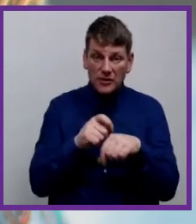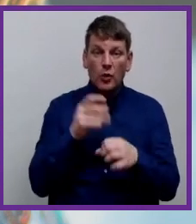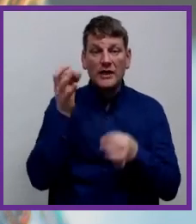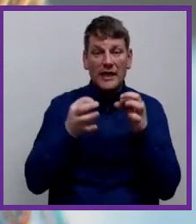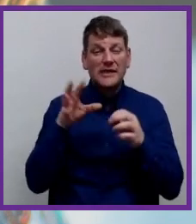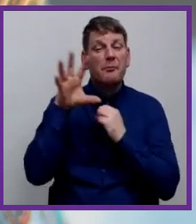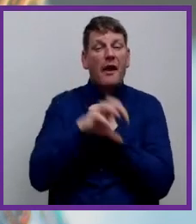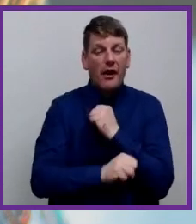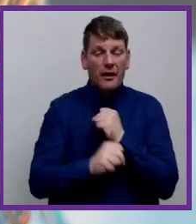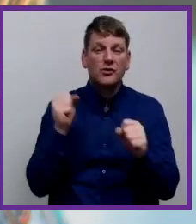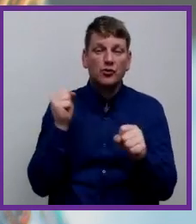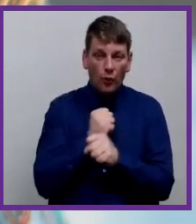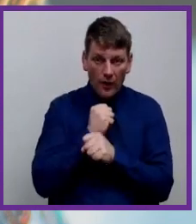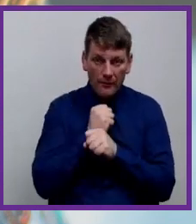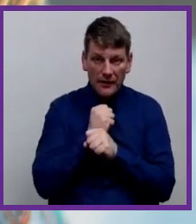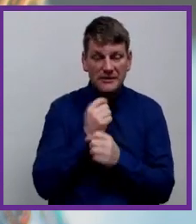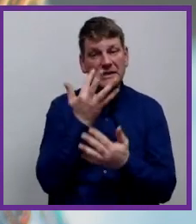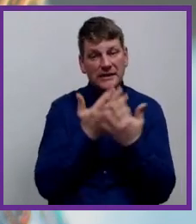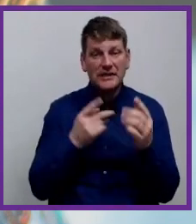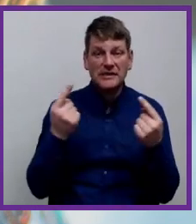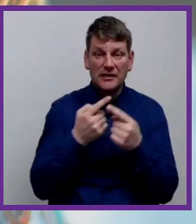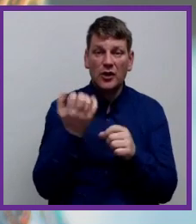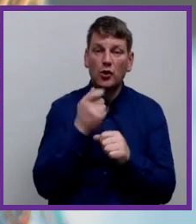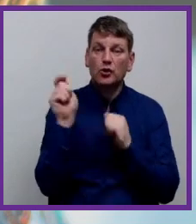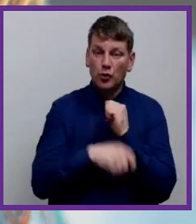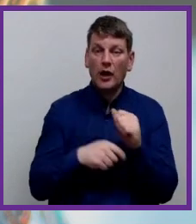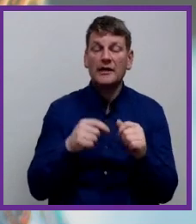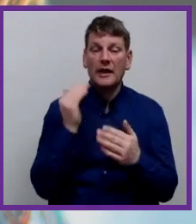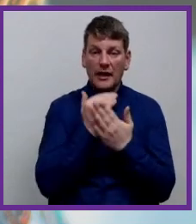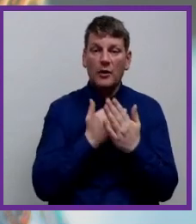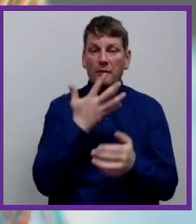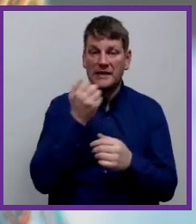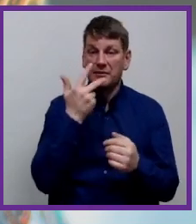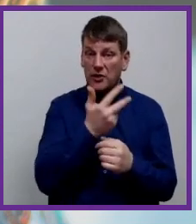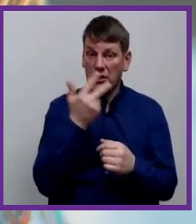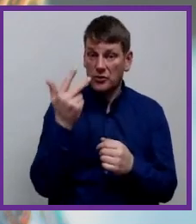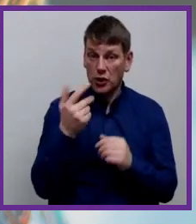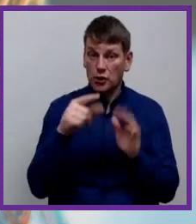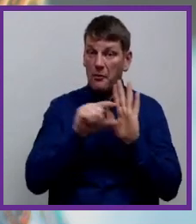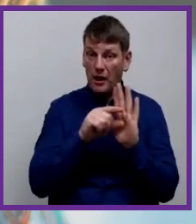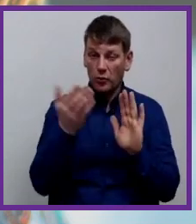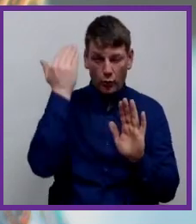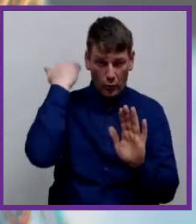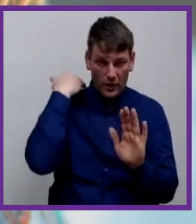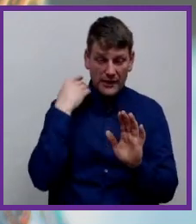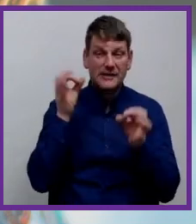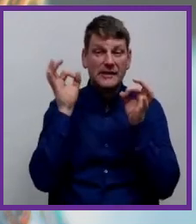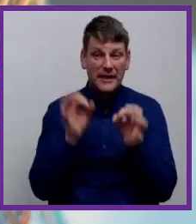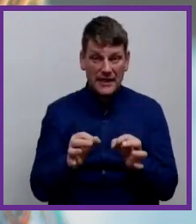beigās tomēr secināja, ka saskaņā ar sodu likumu 533. Pantu toreiz,